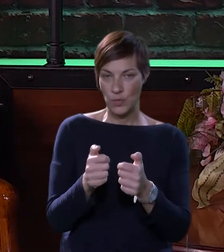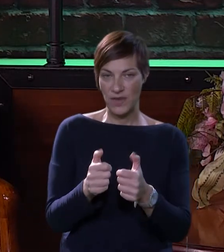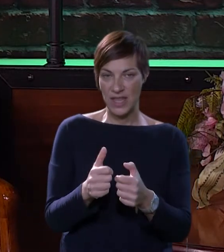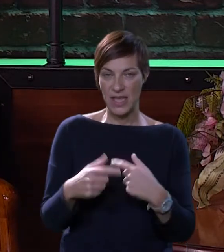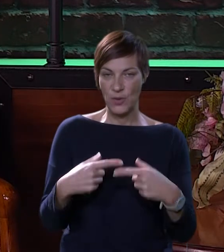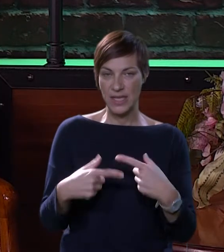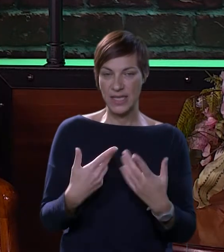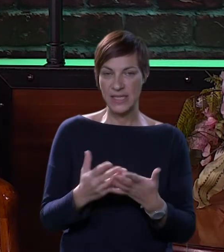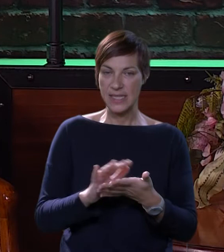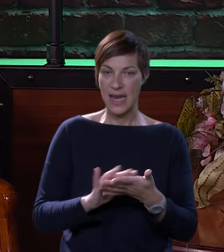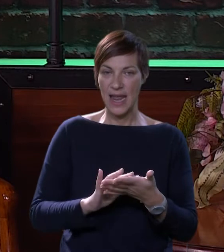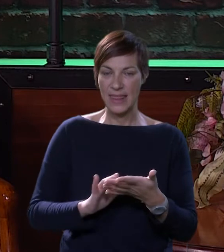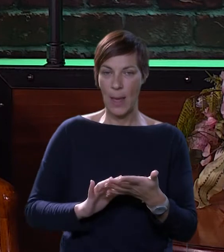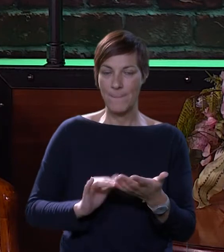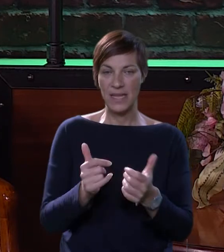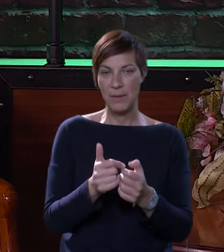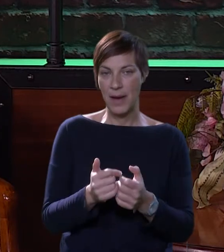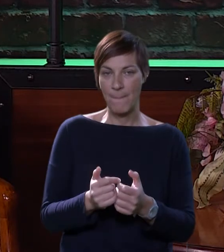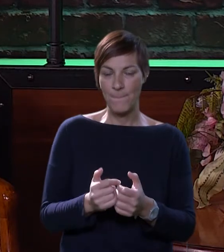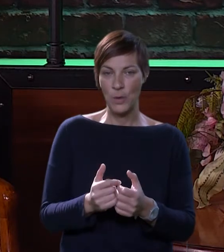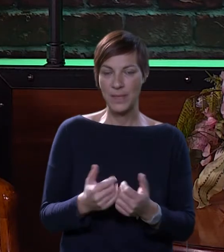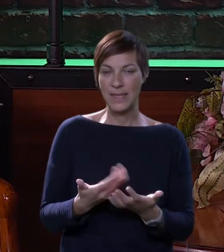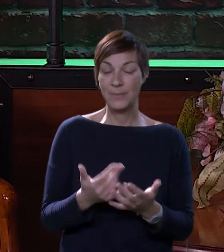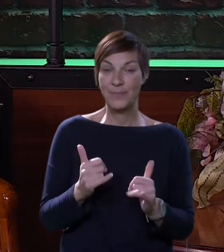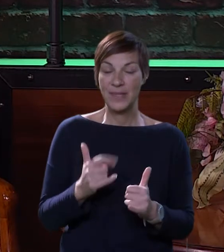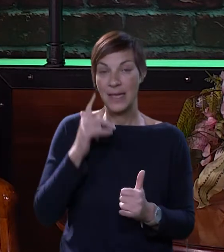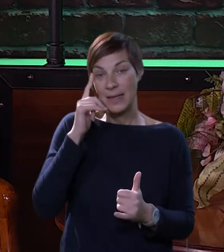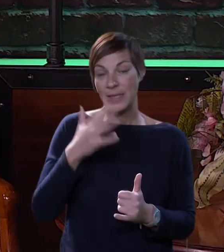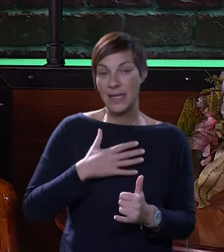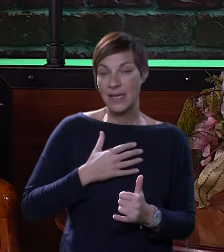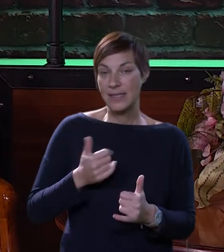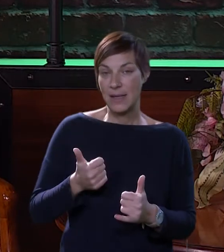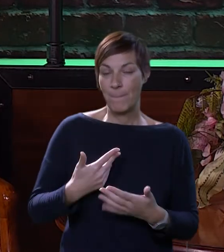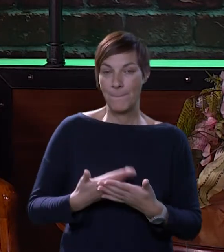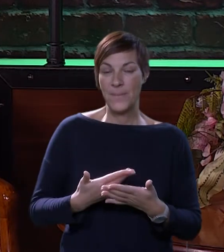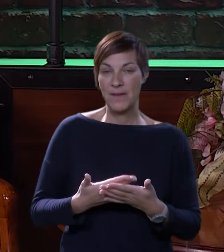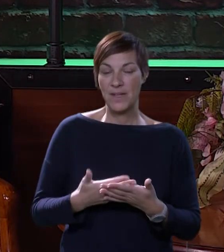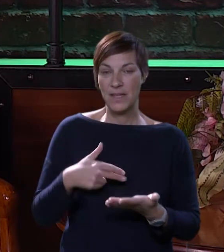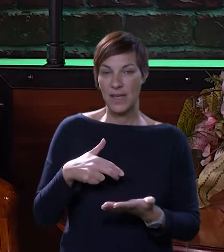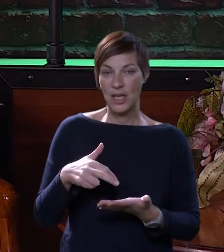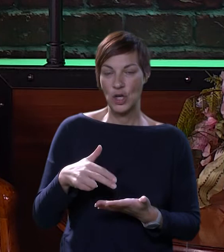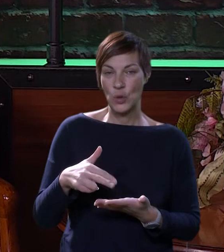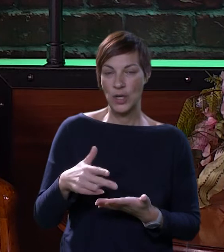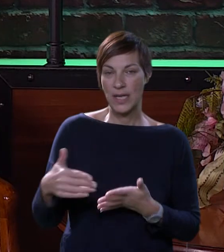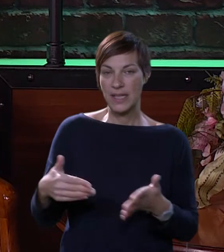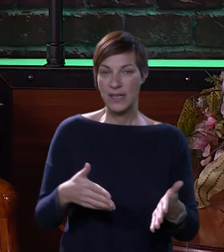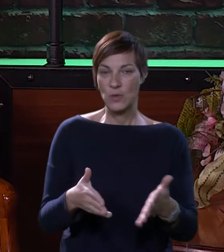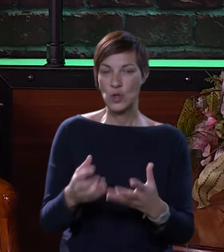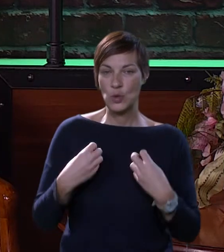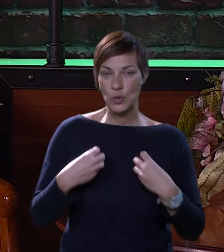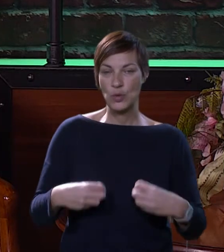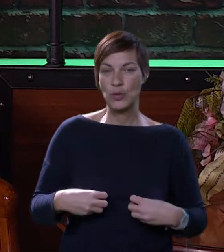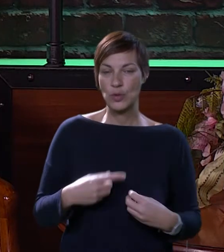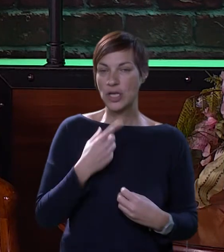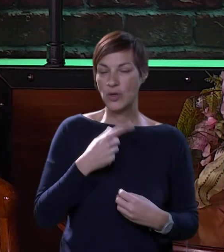igrice, igre na tabletima, na mobitelima. I sada, mislim, ja sam prva ta koja ide u struju onih